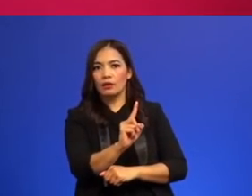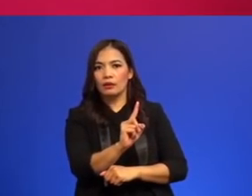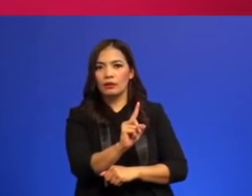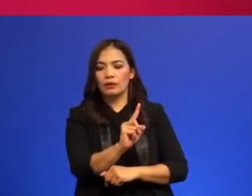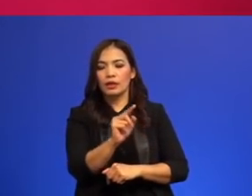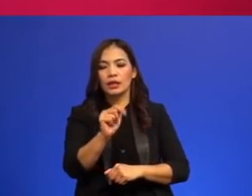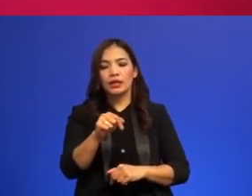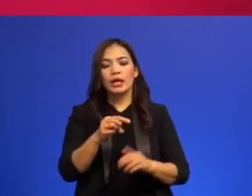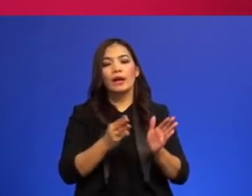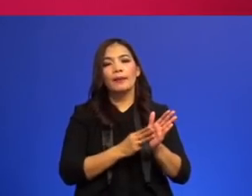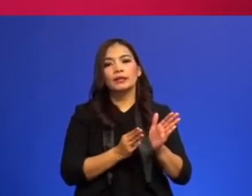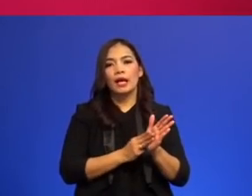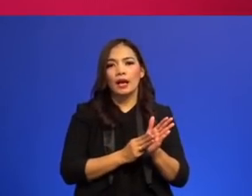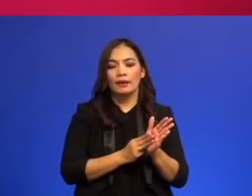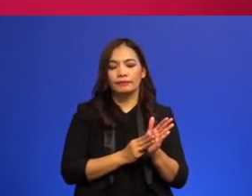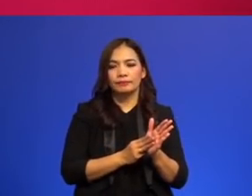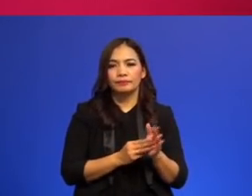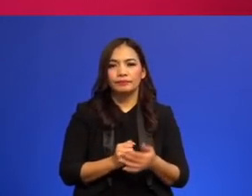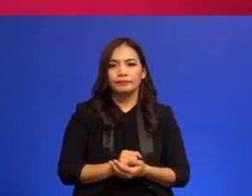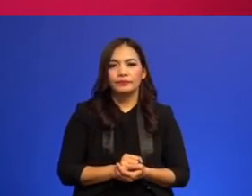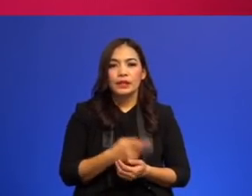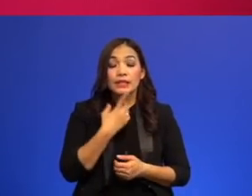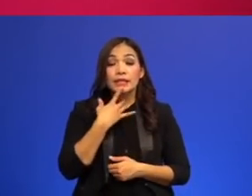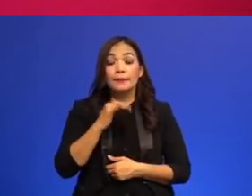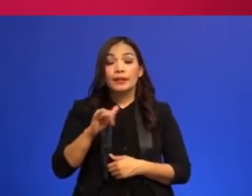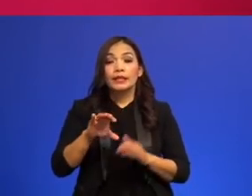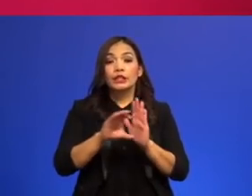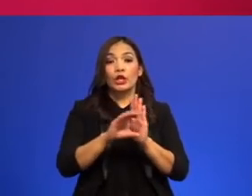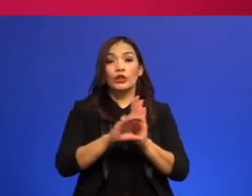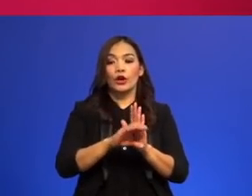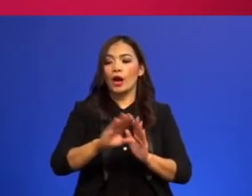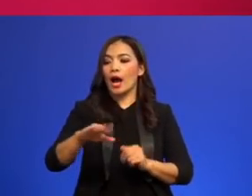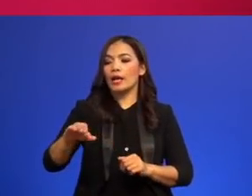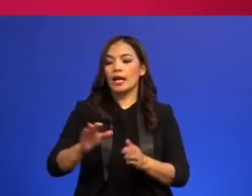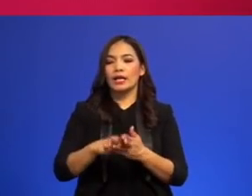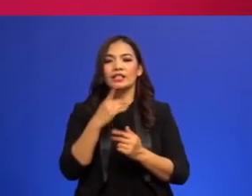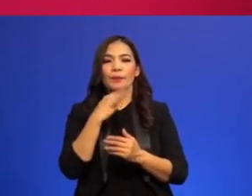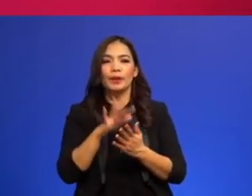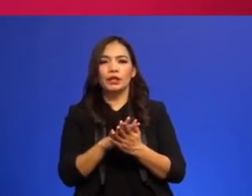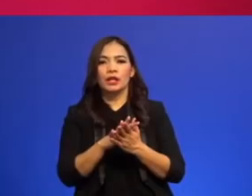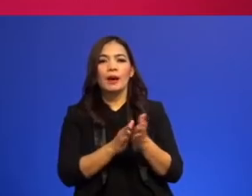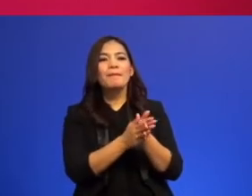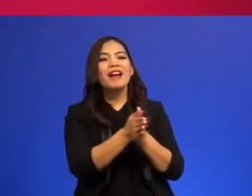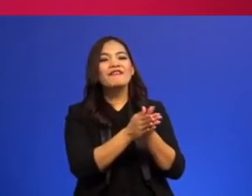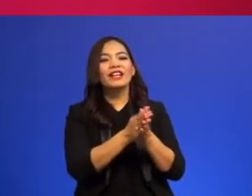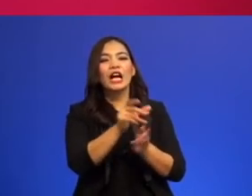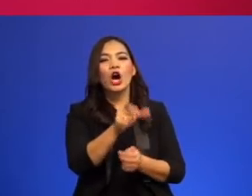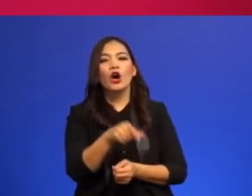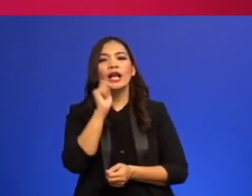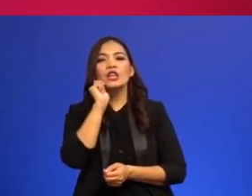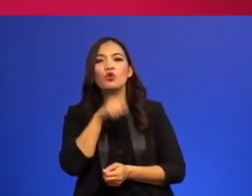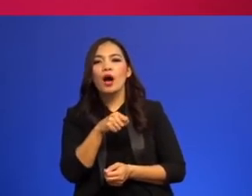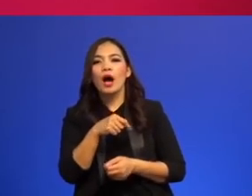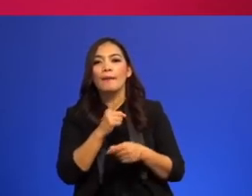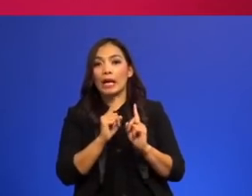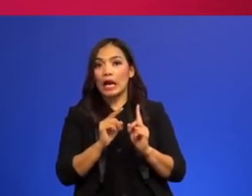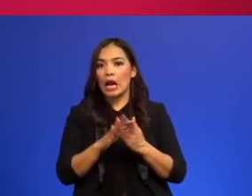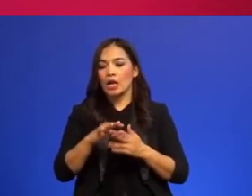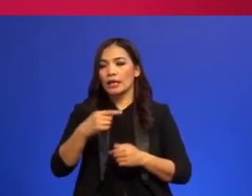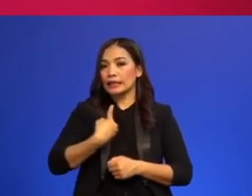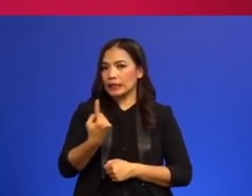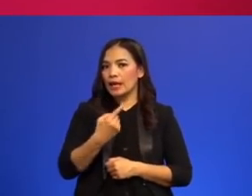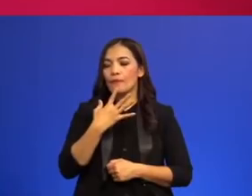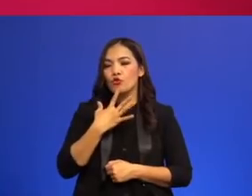Ini kan ada masalah ya. Anak yang selalu menggerogoti orang tua. Padahal orang tua tanggung jawab. Kita,